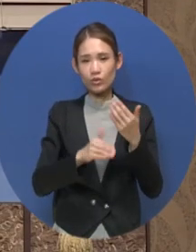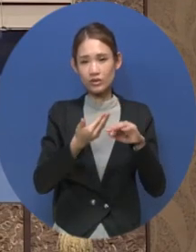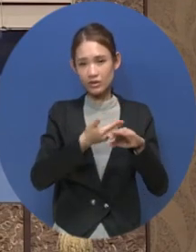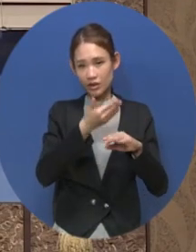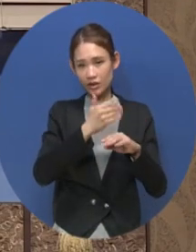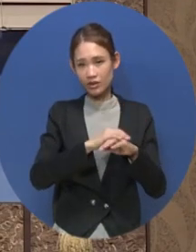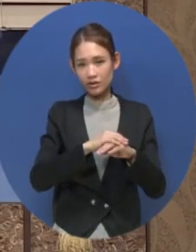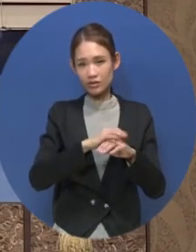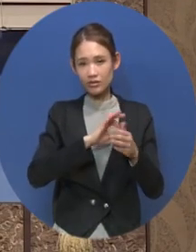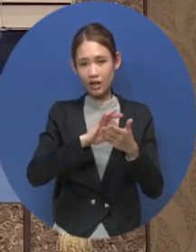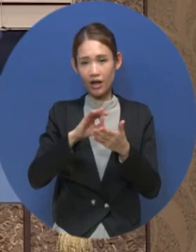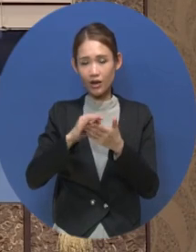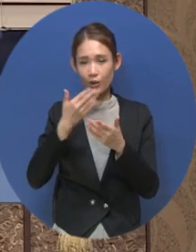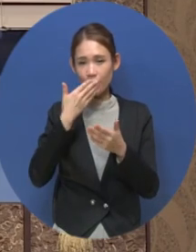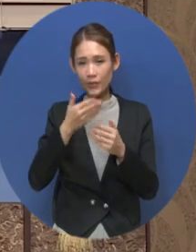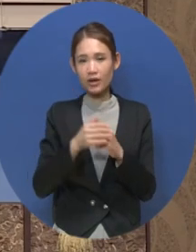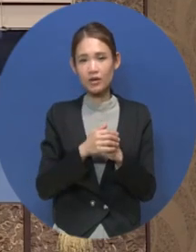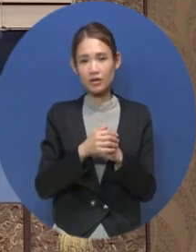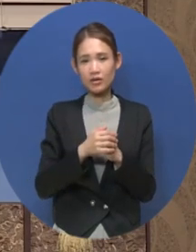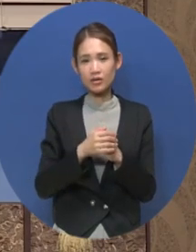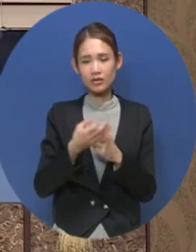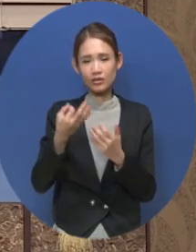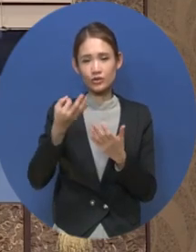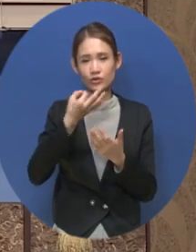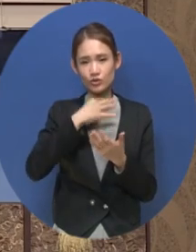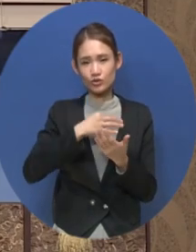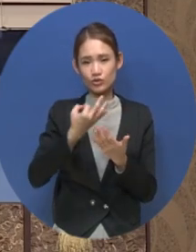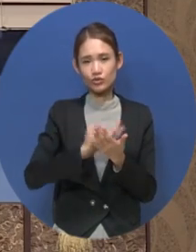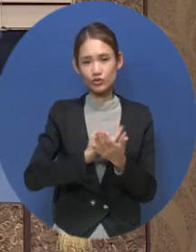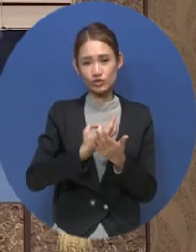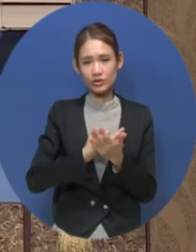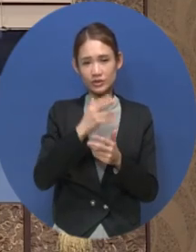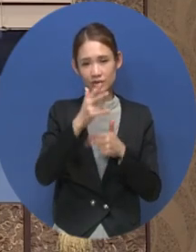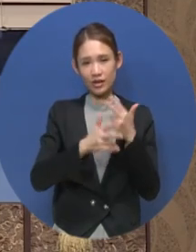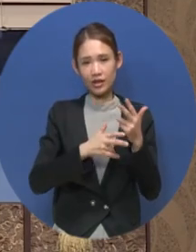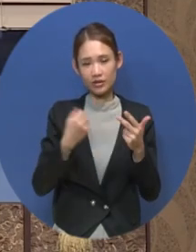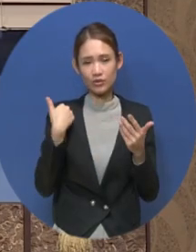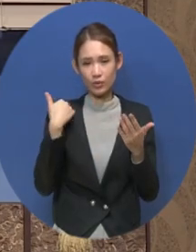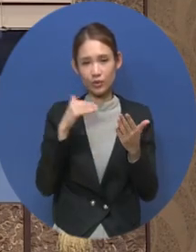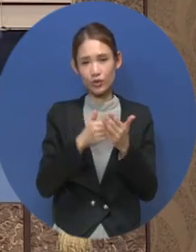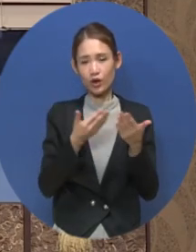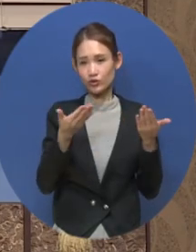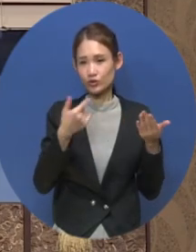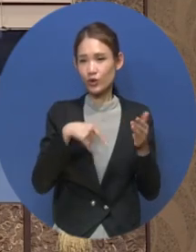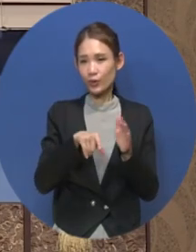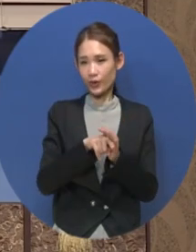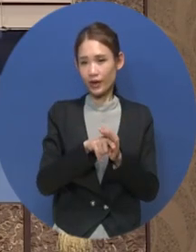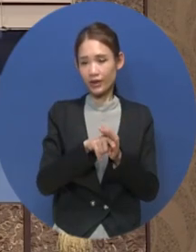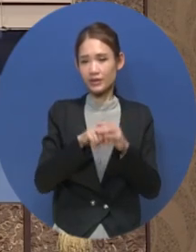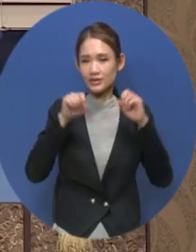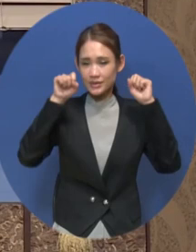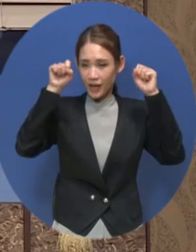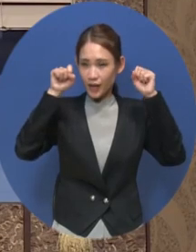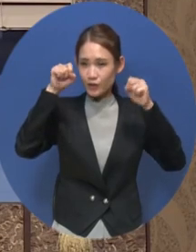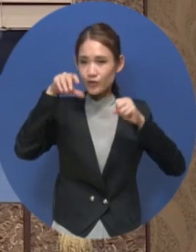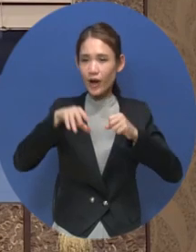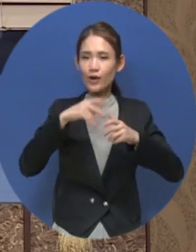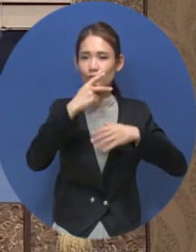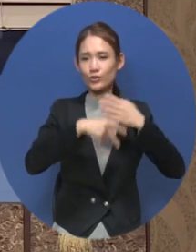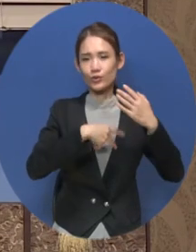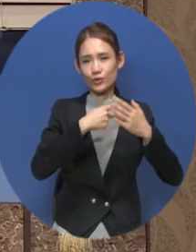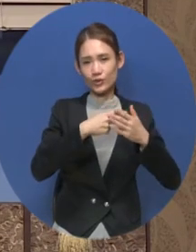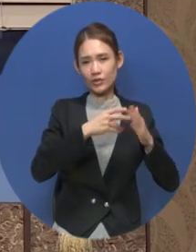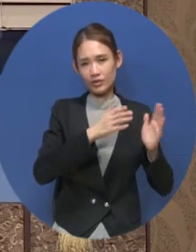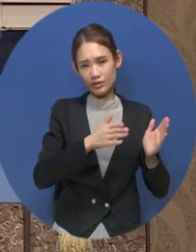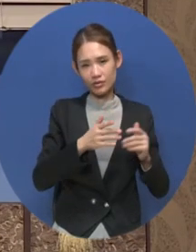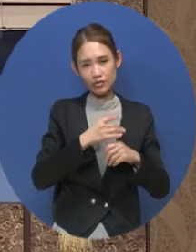있도록 하고 그 또 수익 사업을 또 다시 돌려줄 수 있는 이 반다비 체육관에서 프로그램을 이렇게 하도록